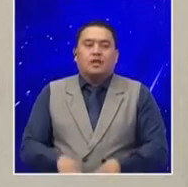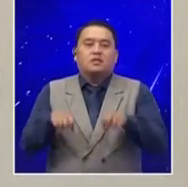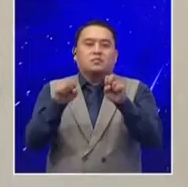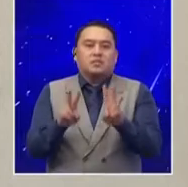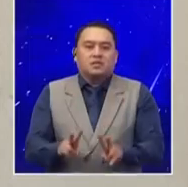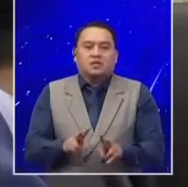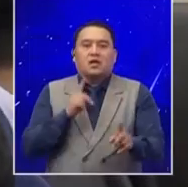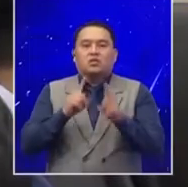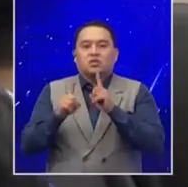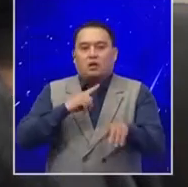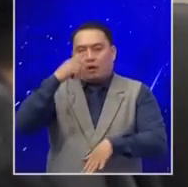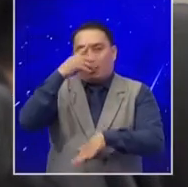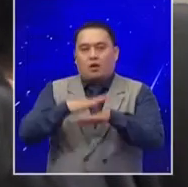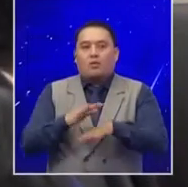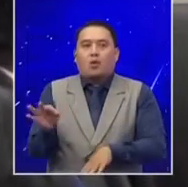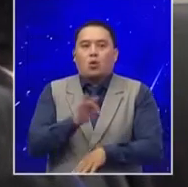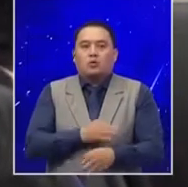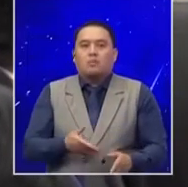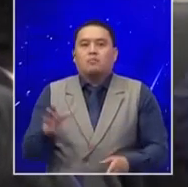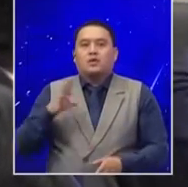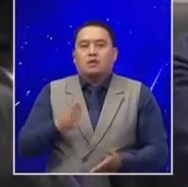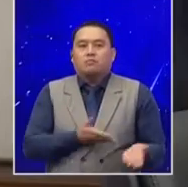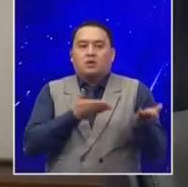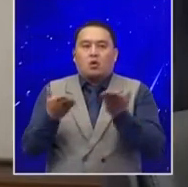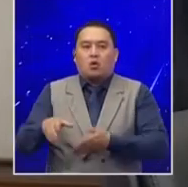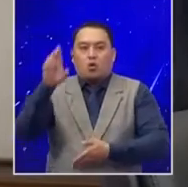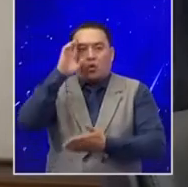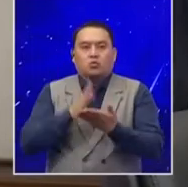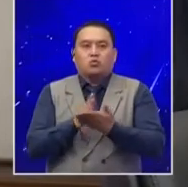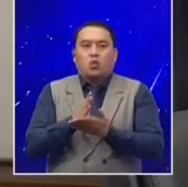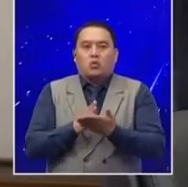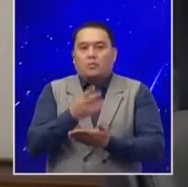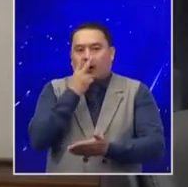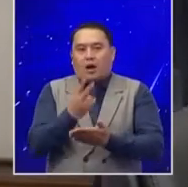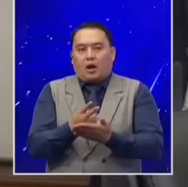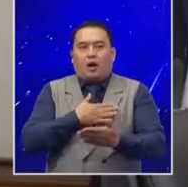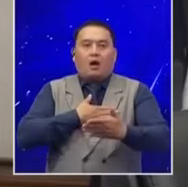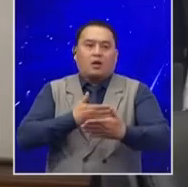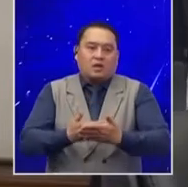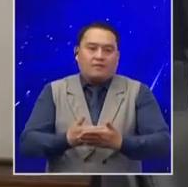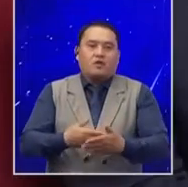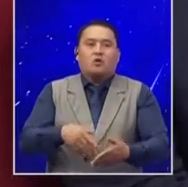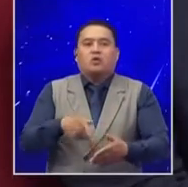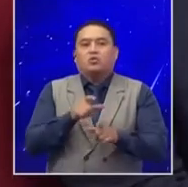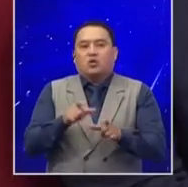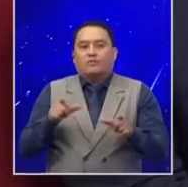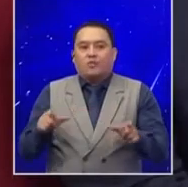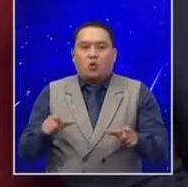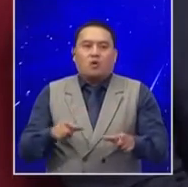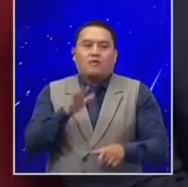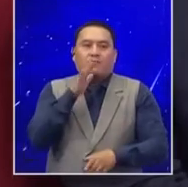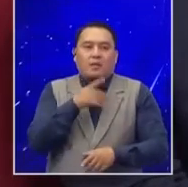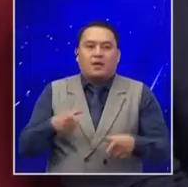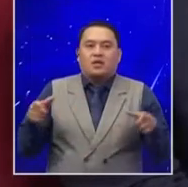Специально на заседание аппарата акима были приглашены государственные служащие, проявившие активную гражданскую позицию в